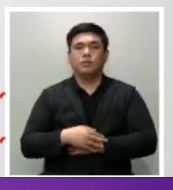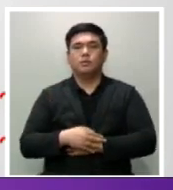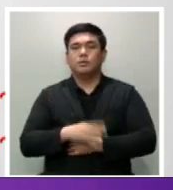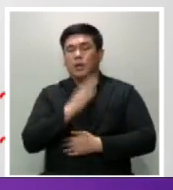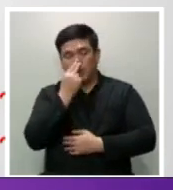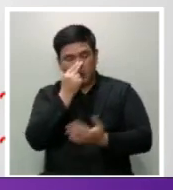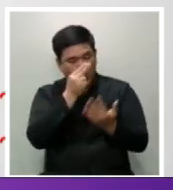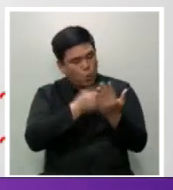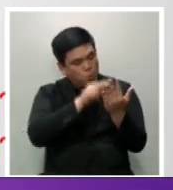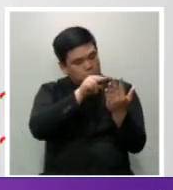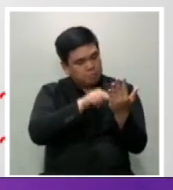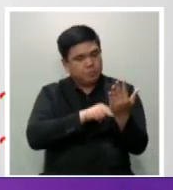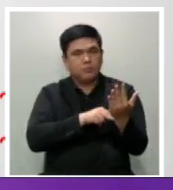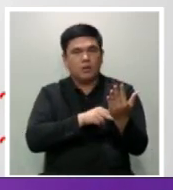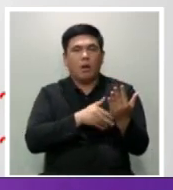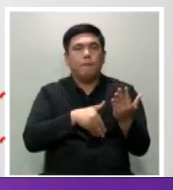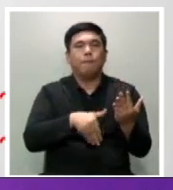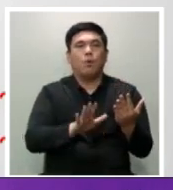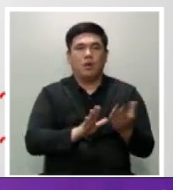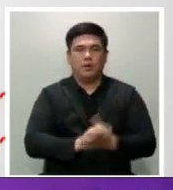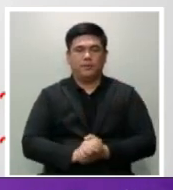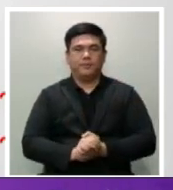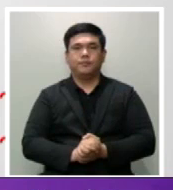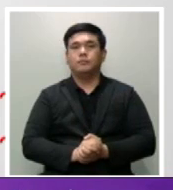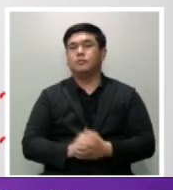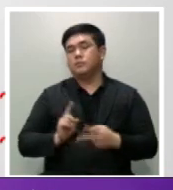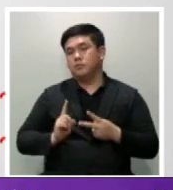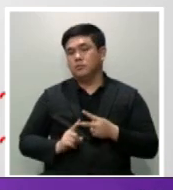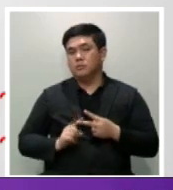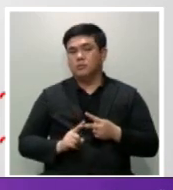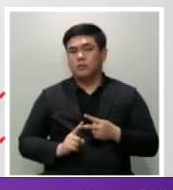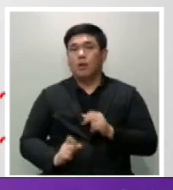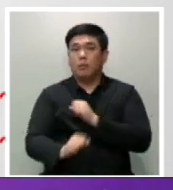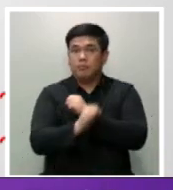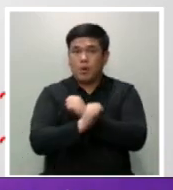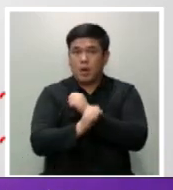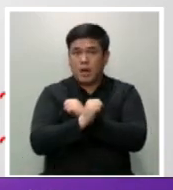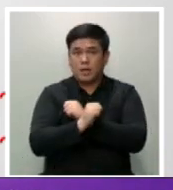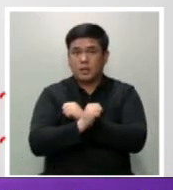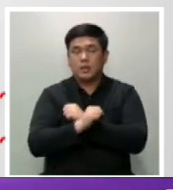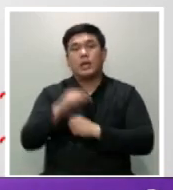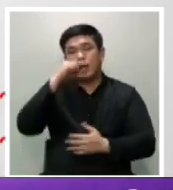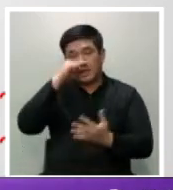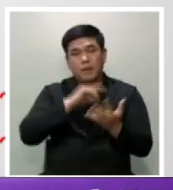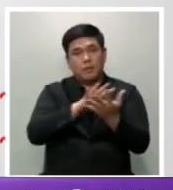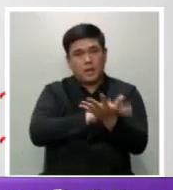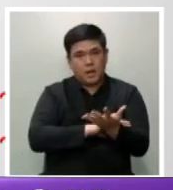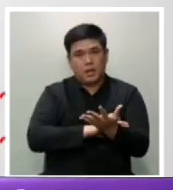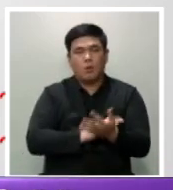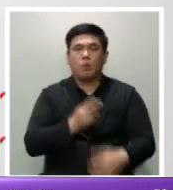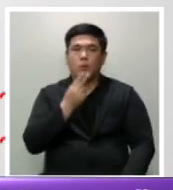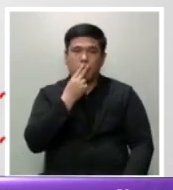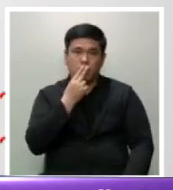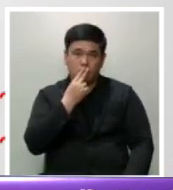บบนี้ 2. เราต้องการปกป้องธุรกิจยาสูบของไทยคือโรงงานยา